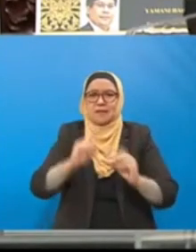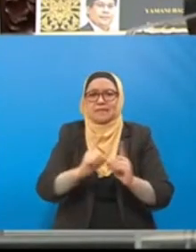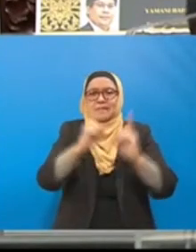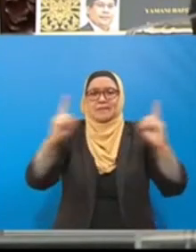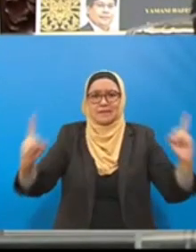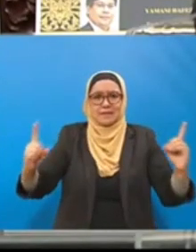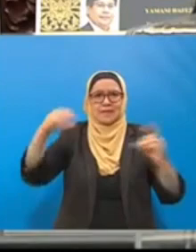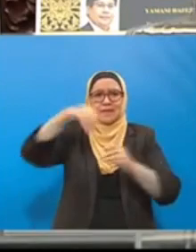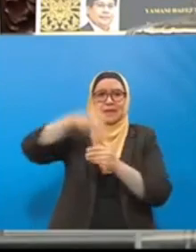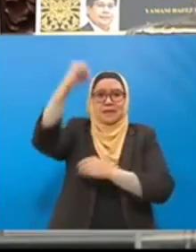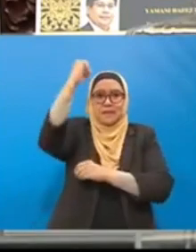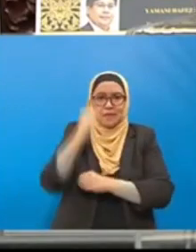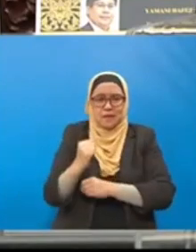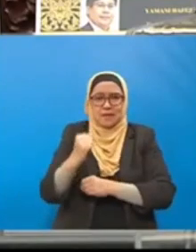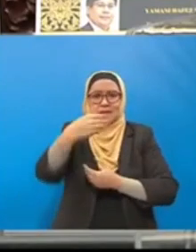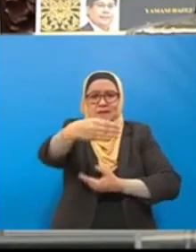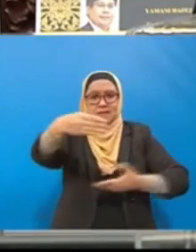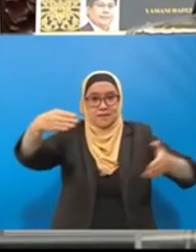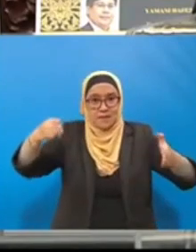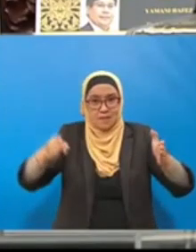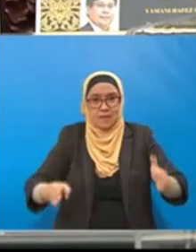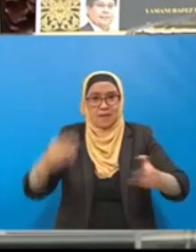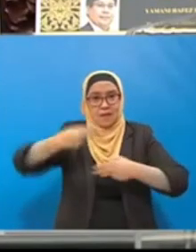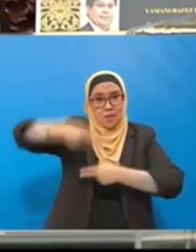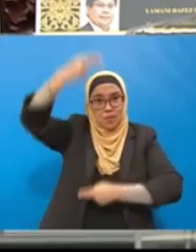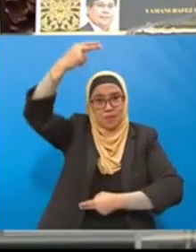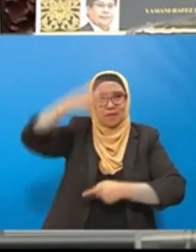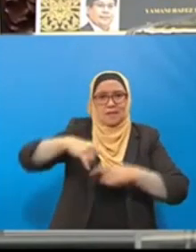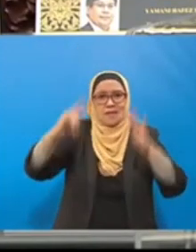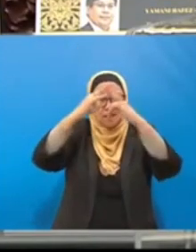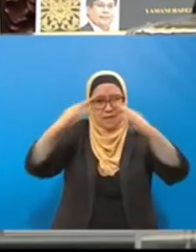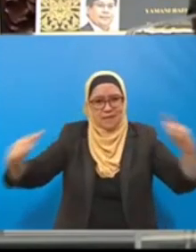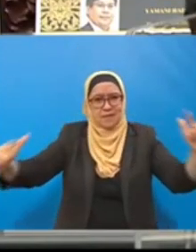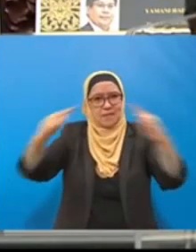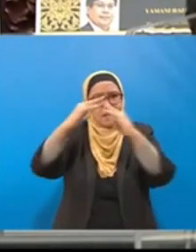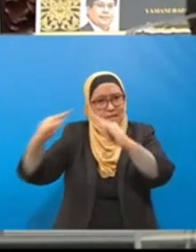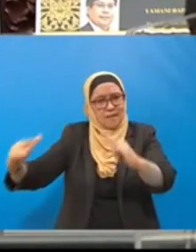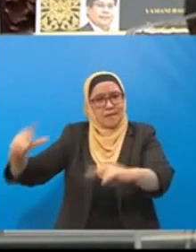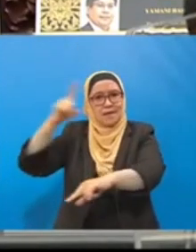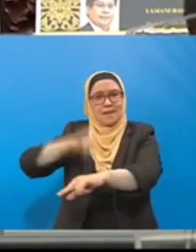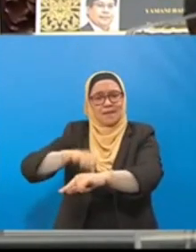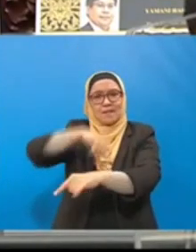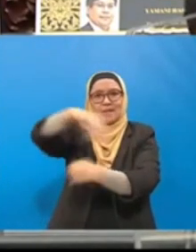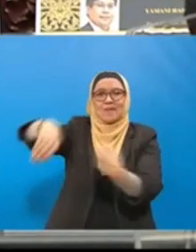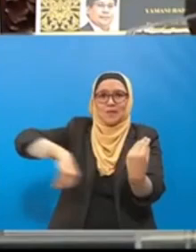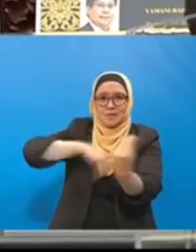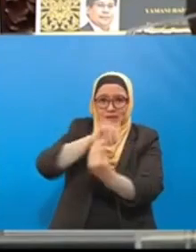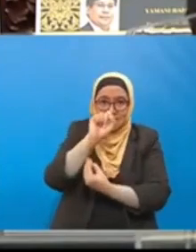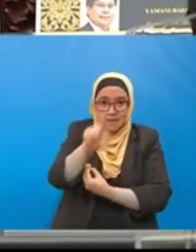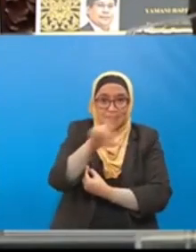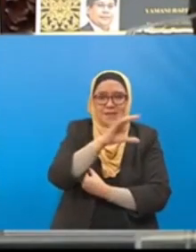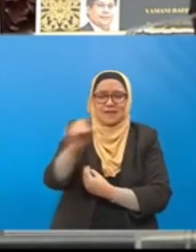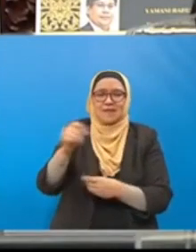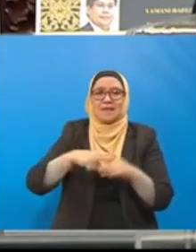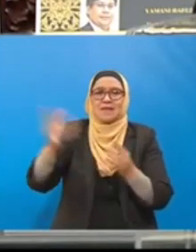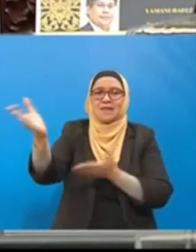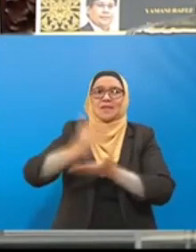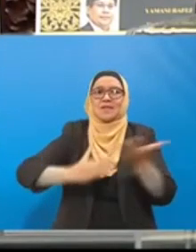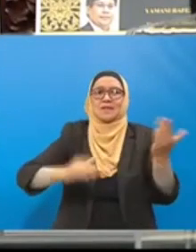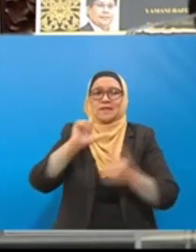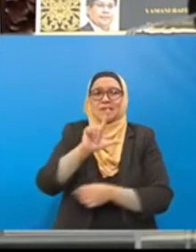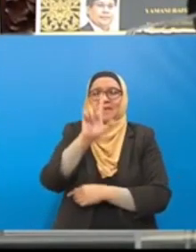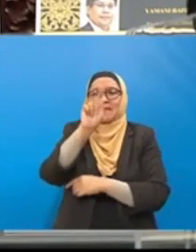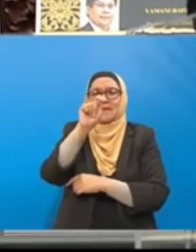bas, bilik penginapan hotel dan kemah-kemah semasa menunaikan haji. Walau bagaimanapun pihak tabung haji telah